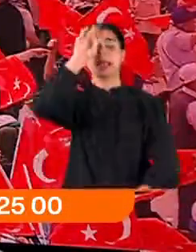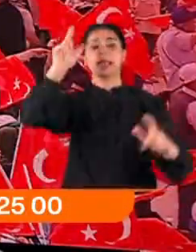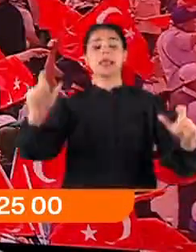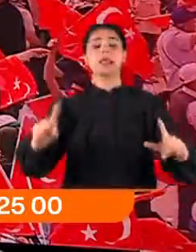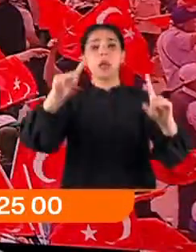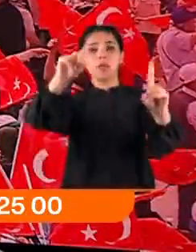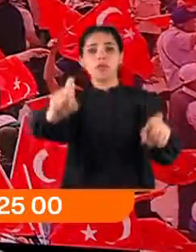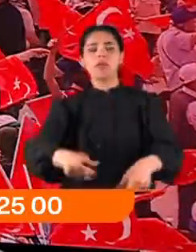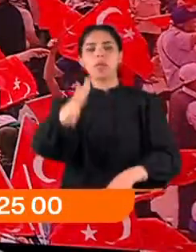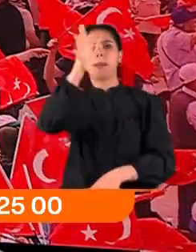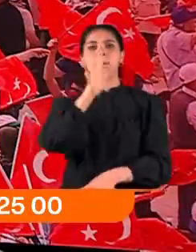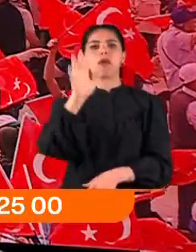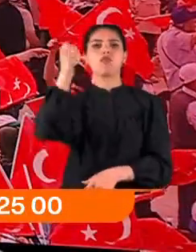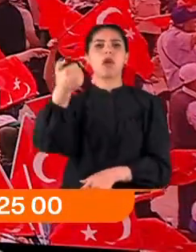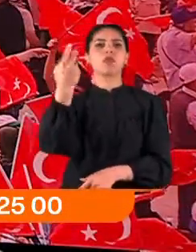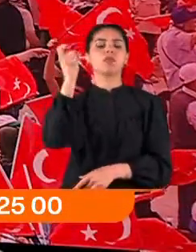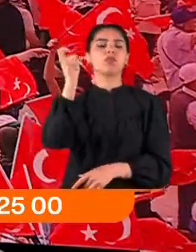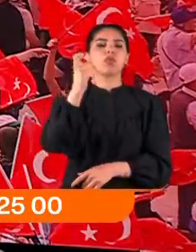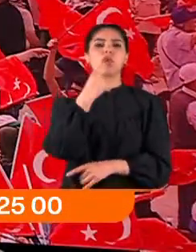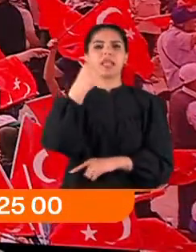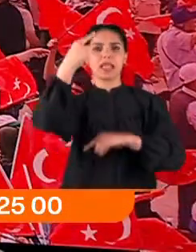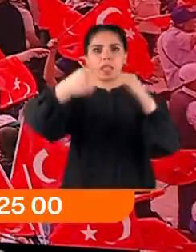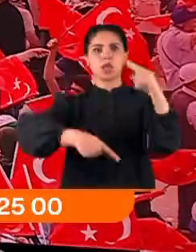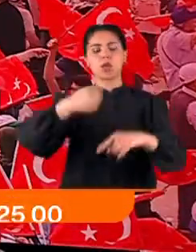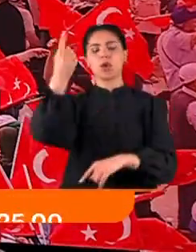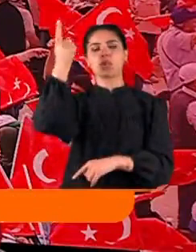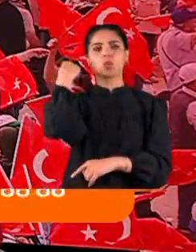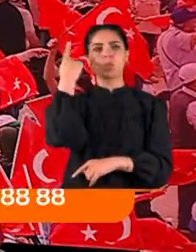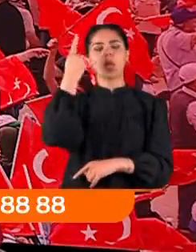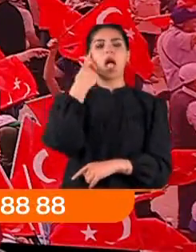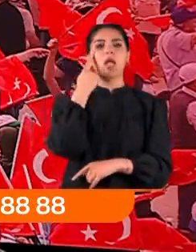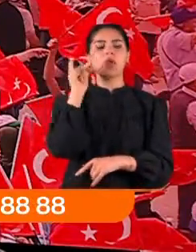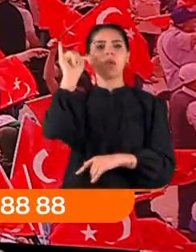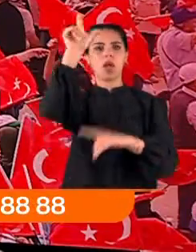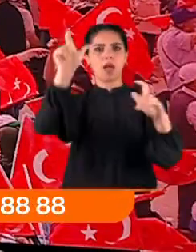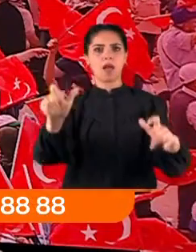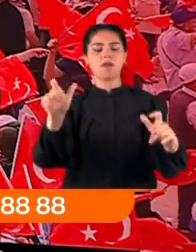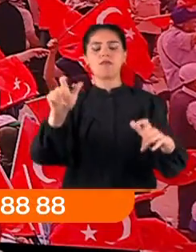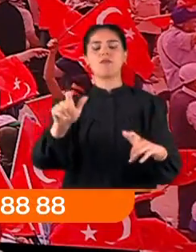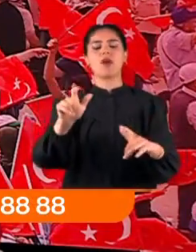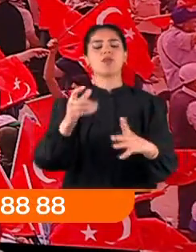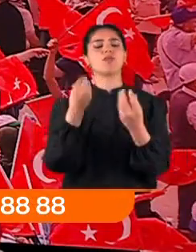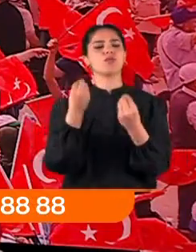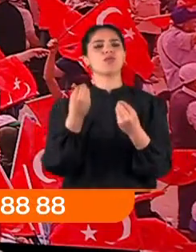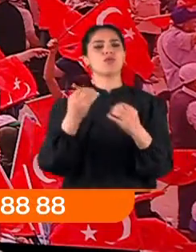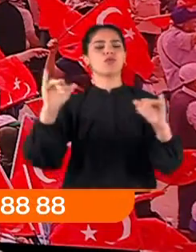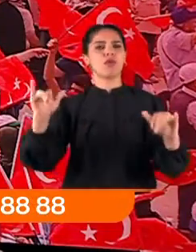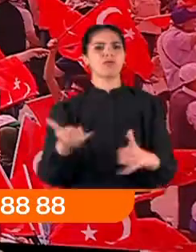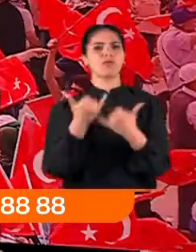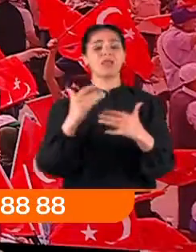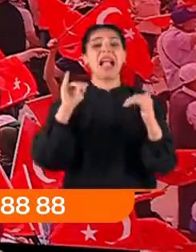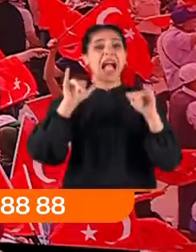İstanbul'un fethinin 569. yıl dönümü dün Atatürk Havalimanı'nda fethin ruhuna yakışır şekilde kutlandı. Aynı